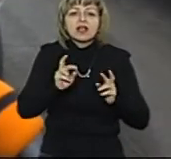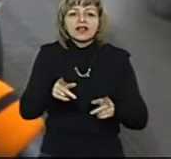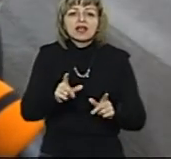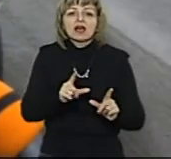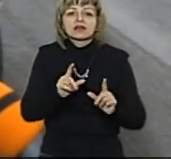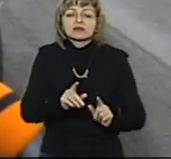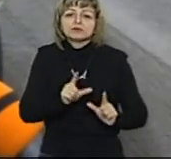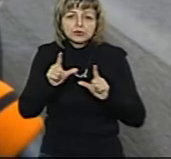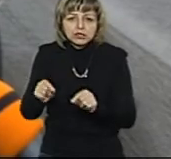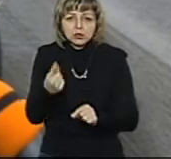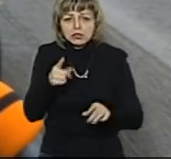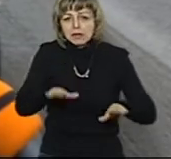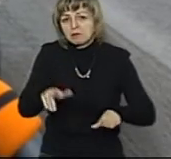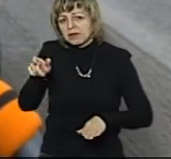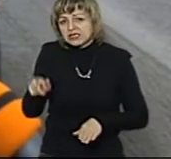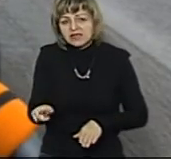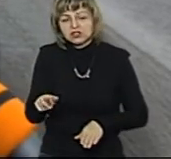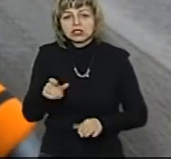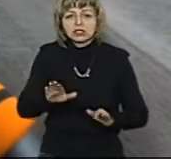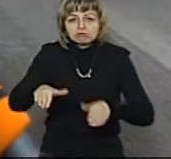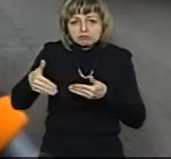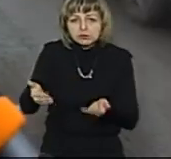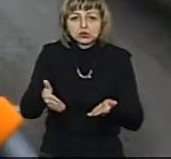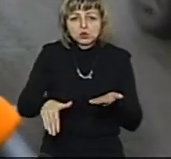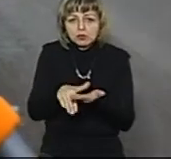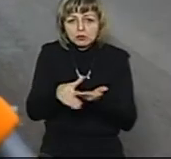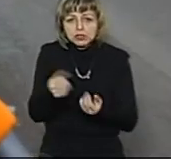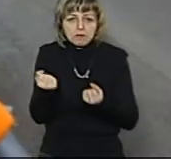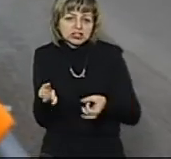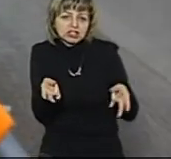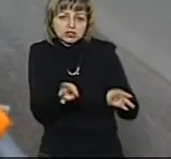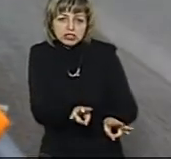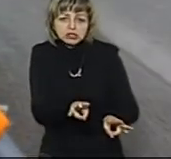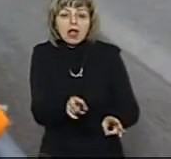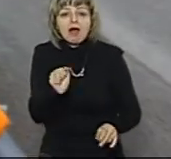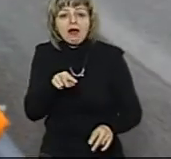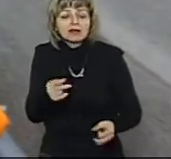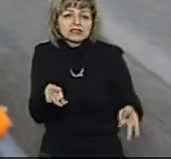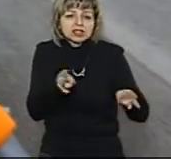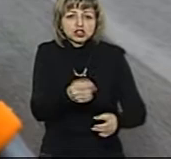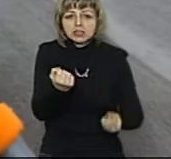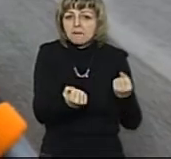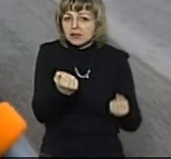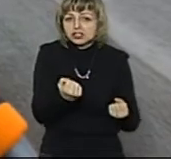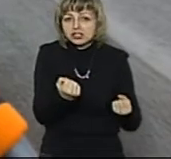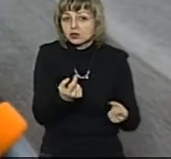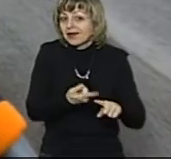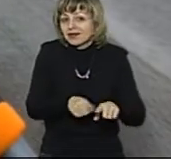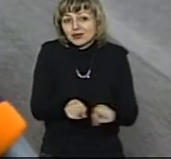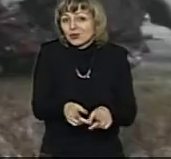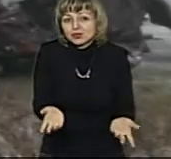Тут один місцевий запропонував допомогу. Машину залишити, але залишити машину – це теж... Оставити машину – це